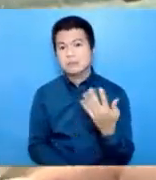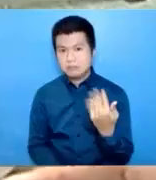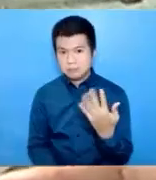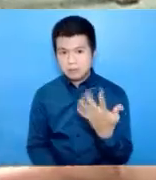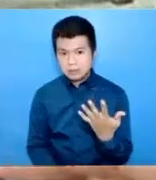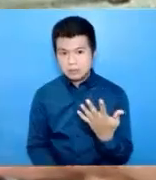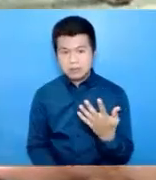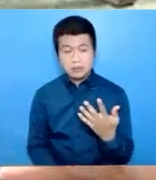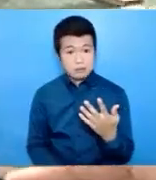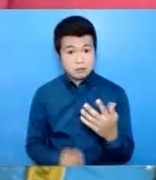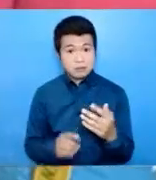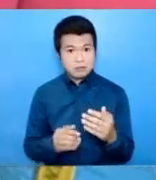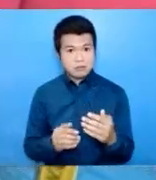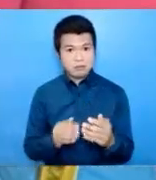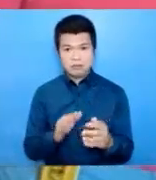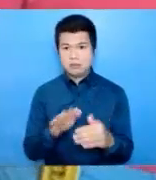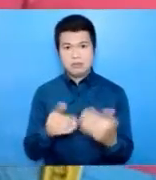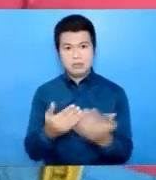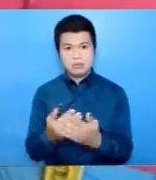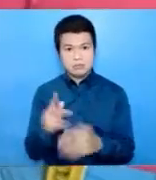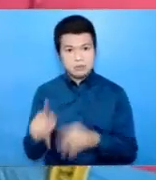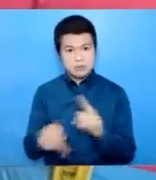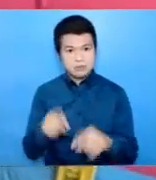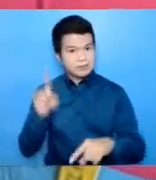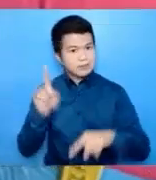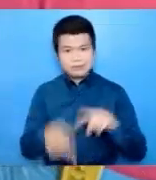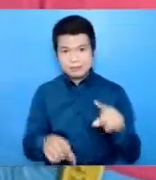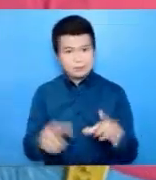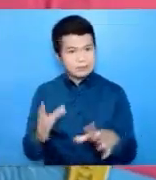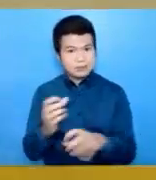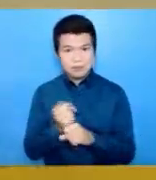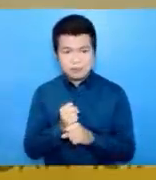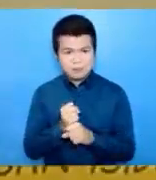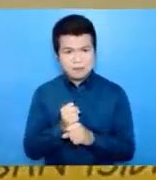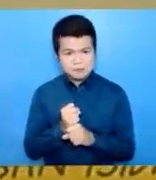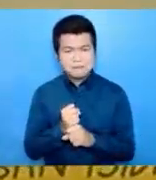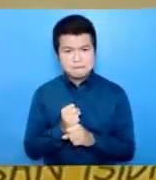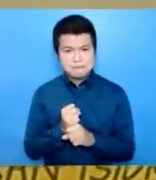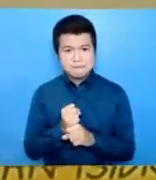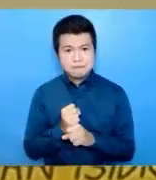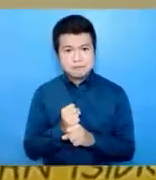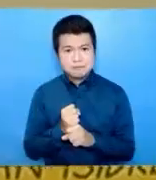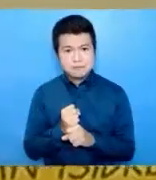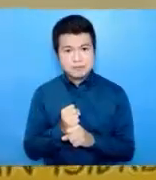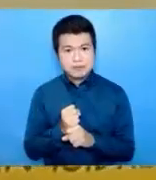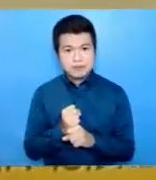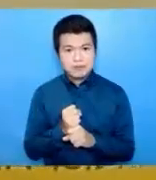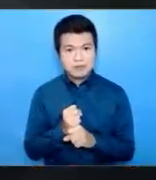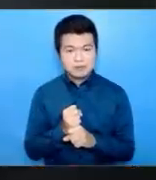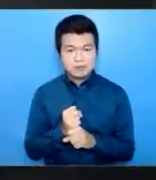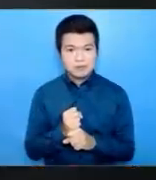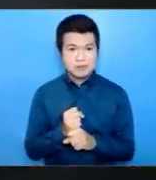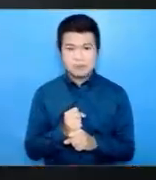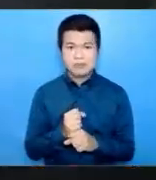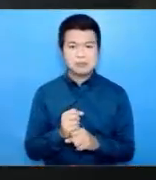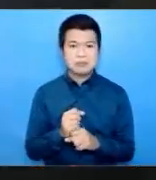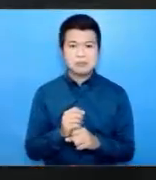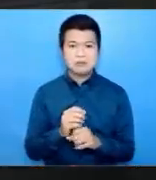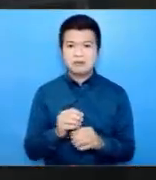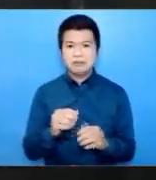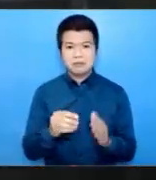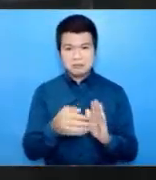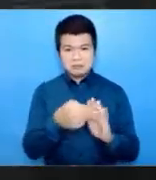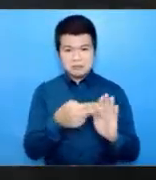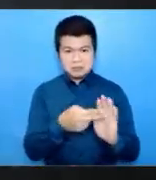ng hindi naka-claim, mag-ano na po yon, parang waive na siya kasi ibibigay na po lahat ng unclaimed doon po sa